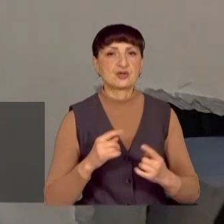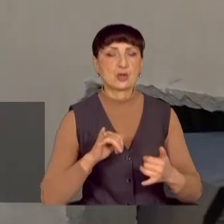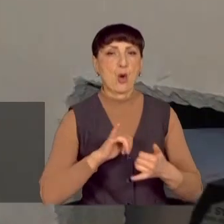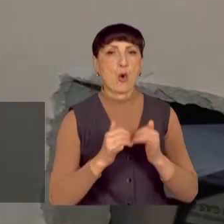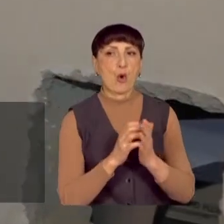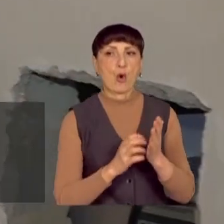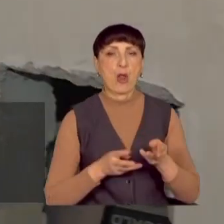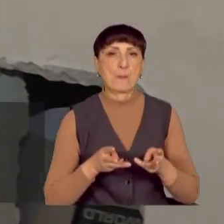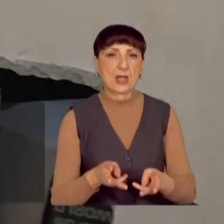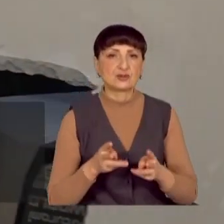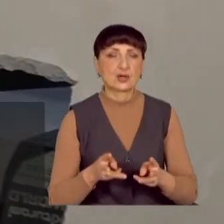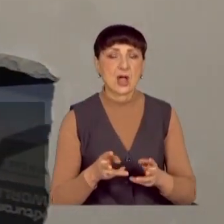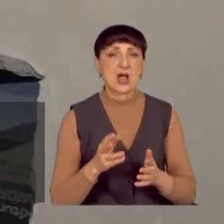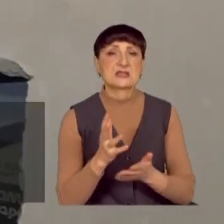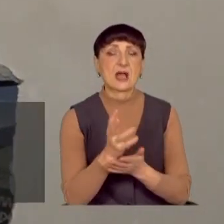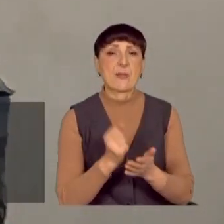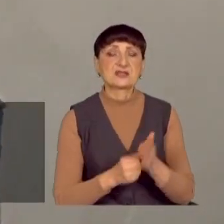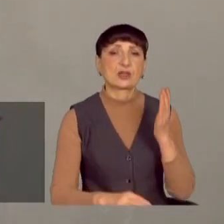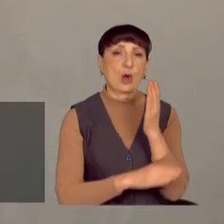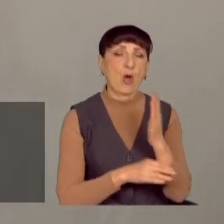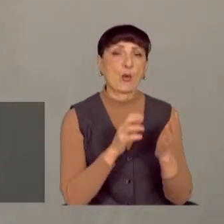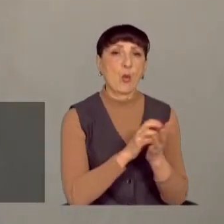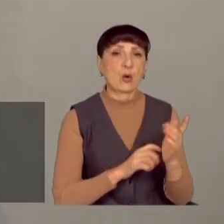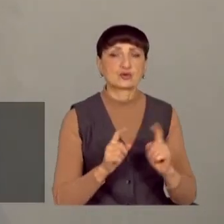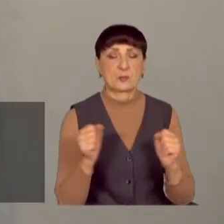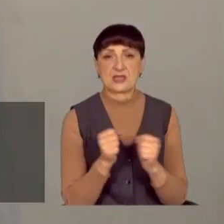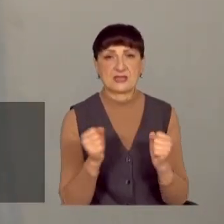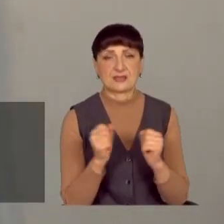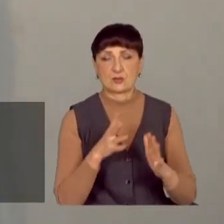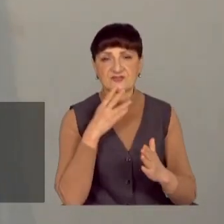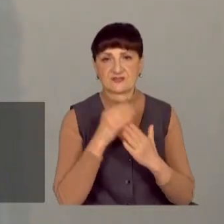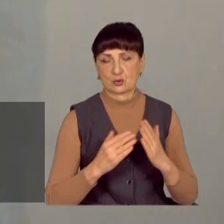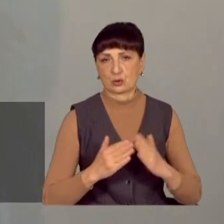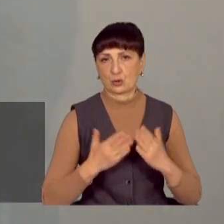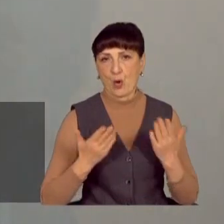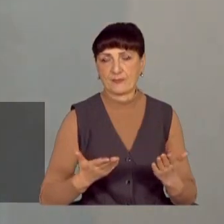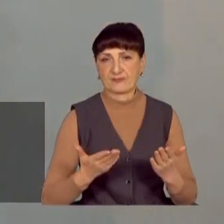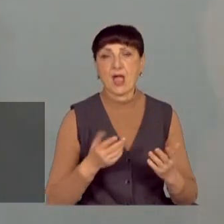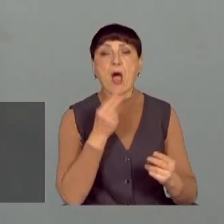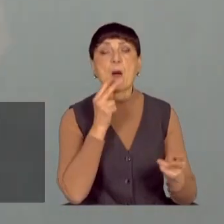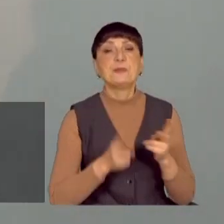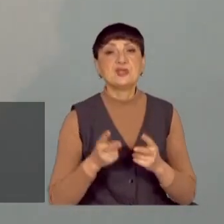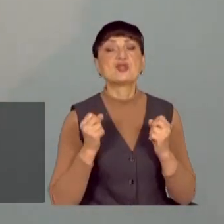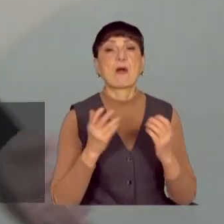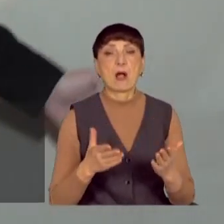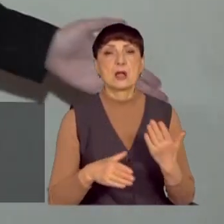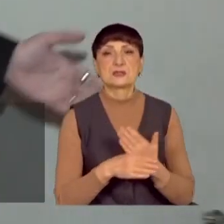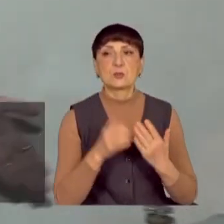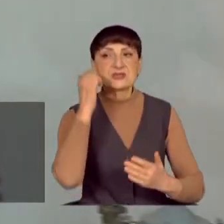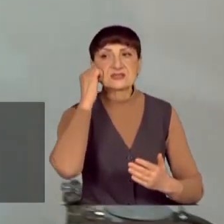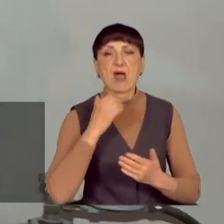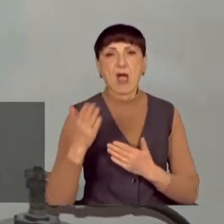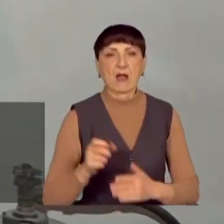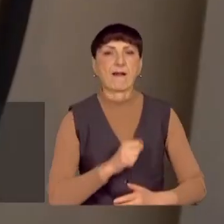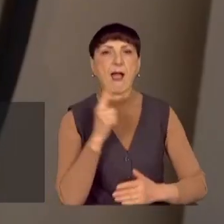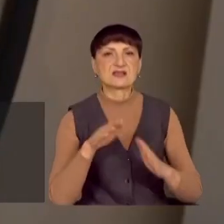печки, запастись дровами и углем, чтобы не замерзнуть в собственных домах. Готовить же еду приходится с помощью старых